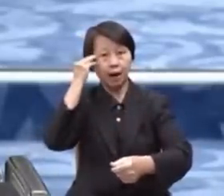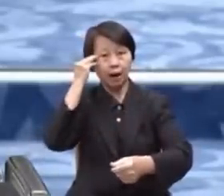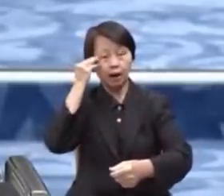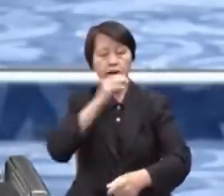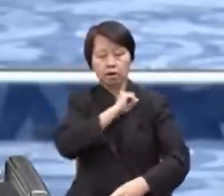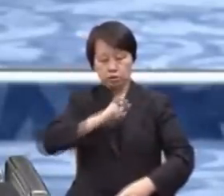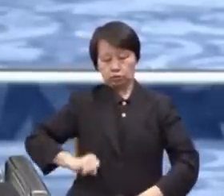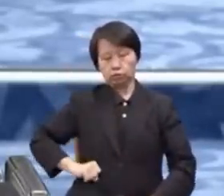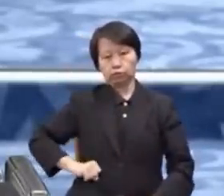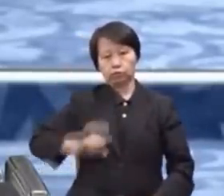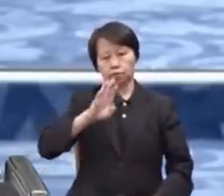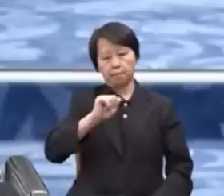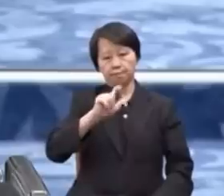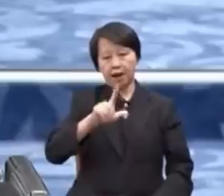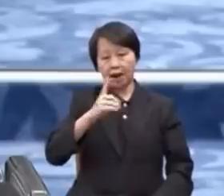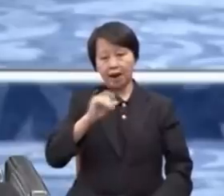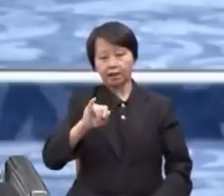tuanku Sultan